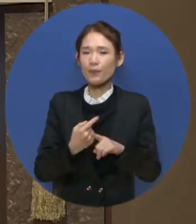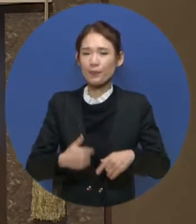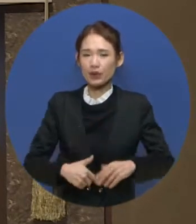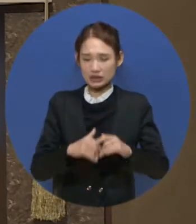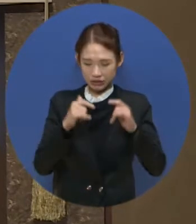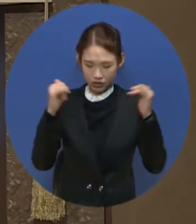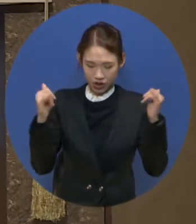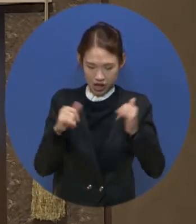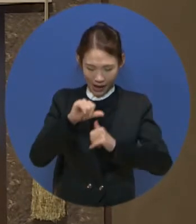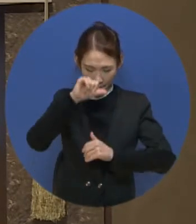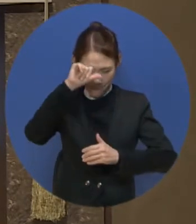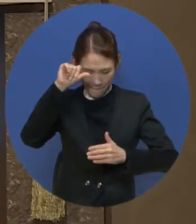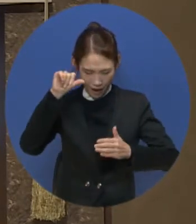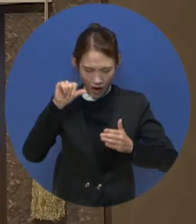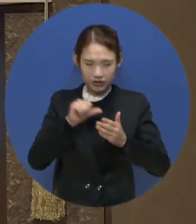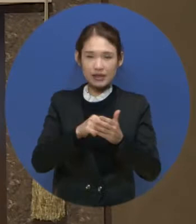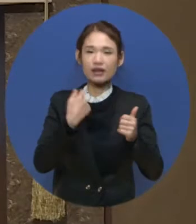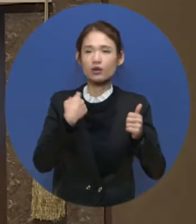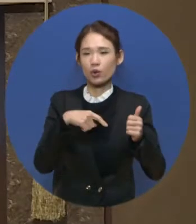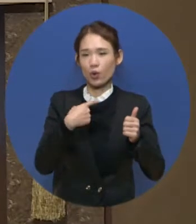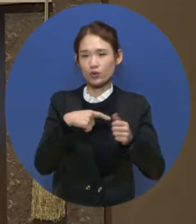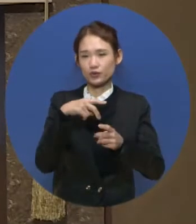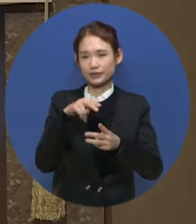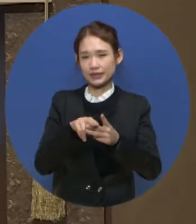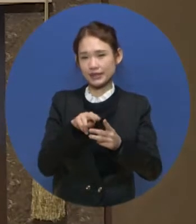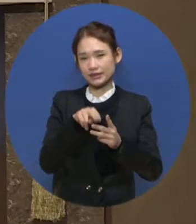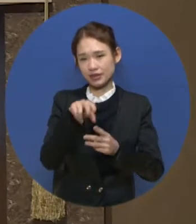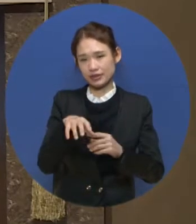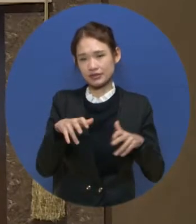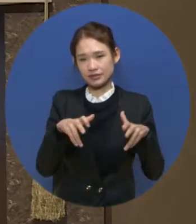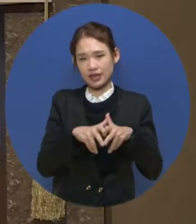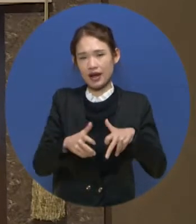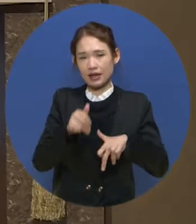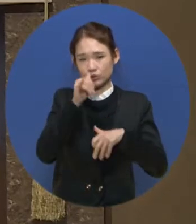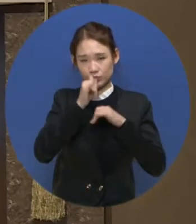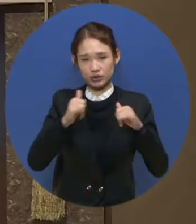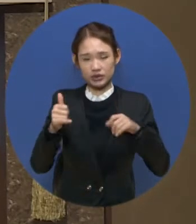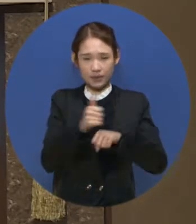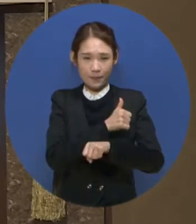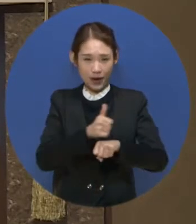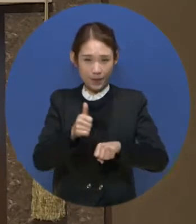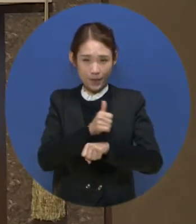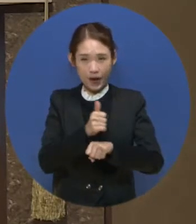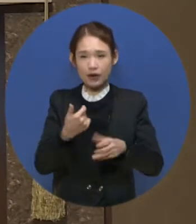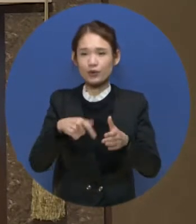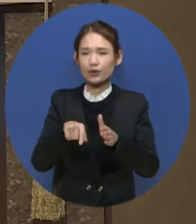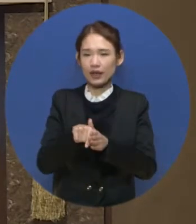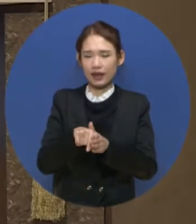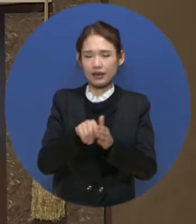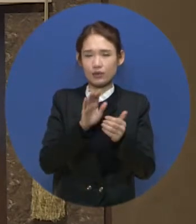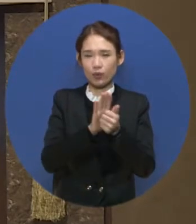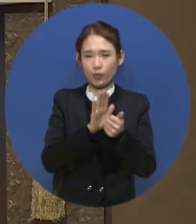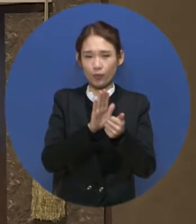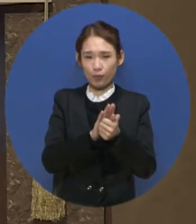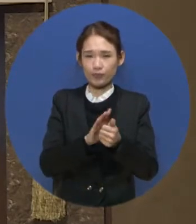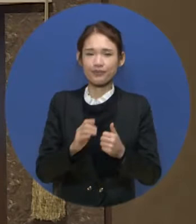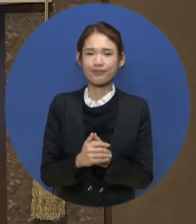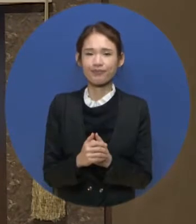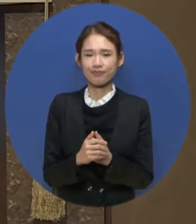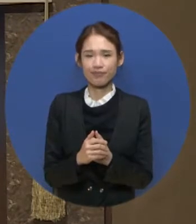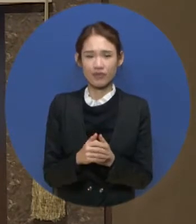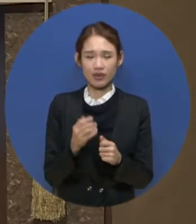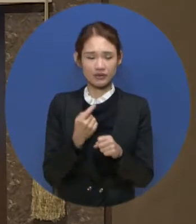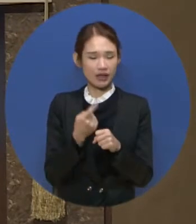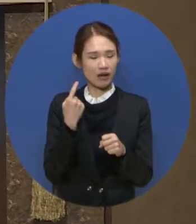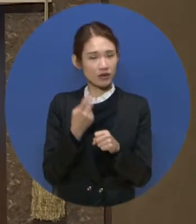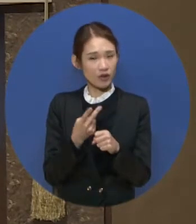그런 평생교육센터에서 장애를 갖고 있는 분들이 이용하실 수 있게끔 거두는 일을 해서 또 그게